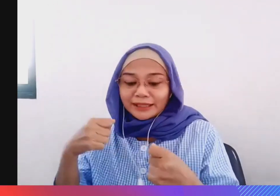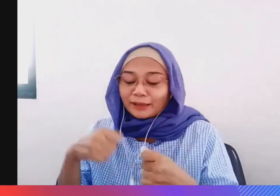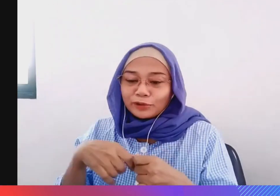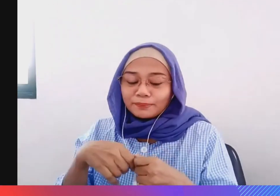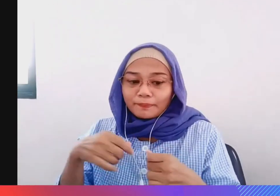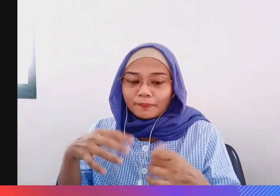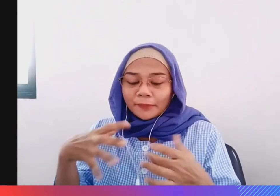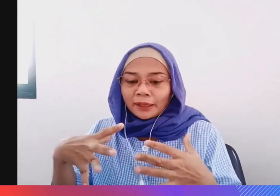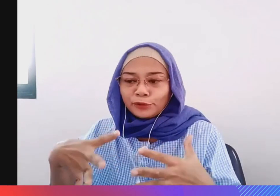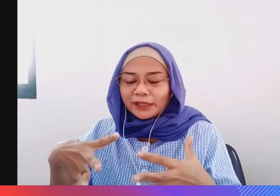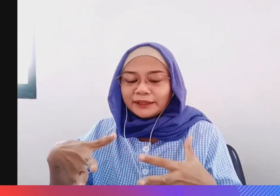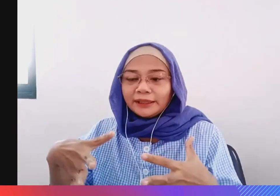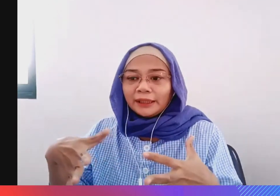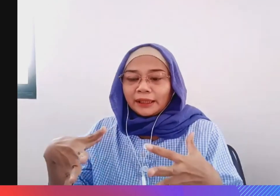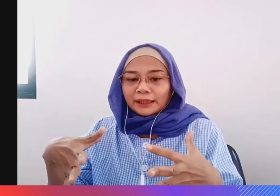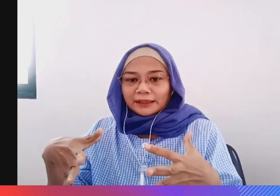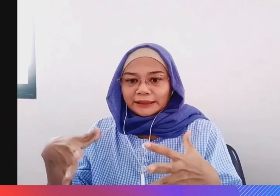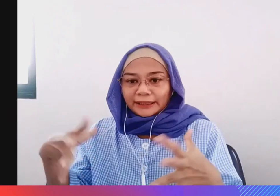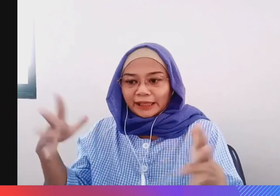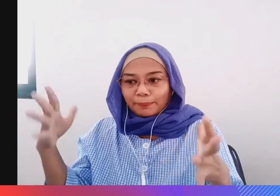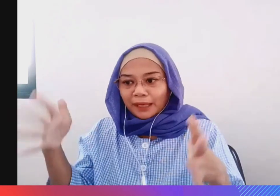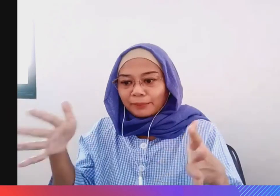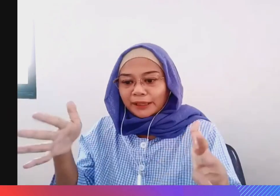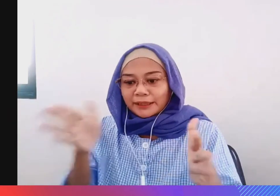Itu asli nggak mudah. Jadi